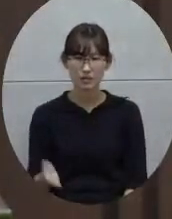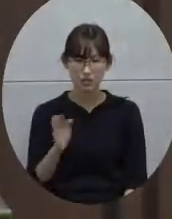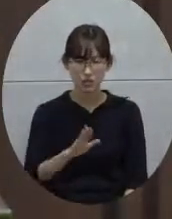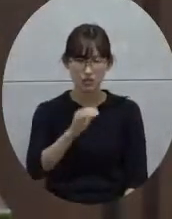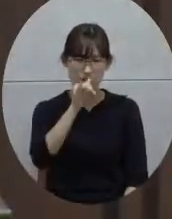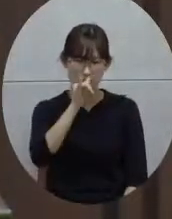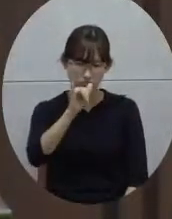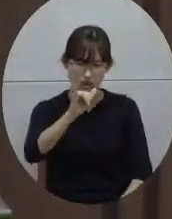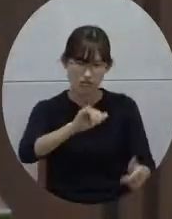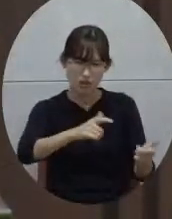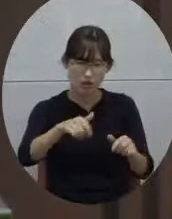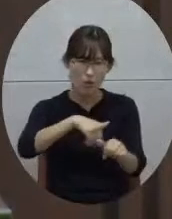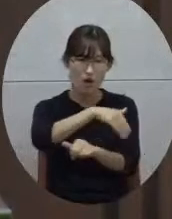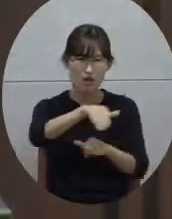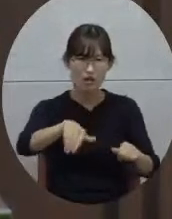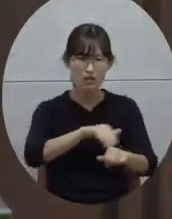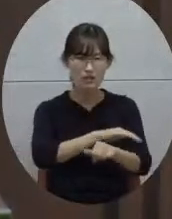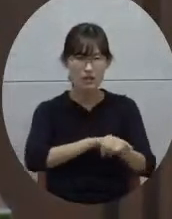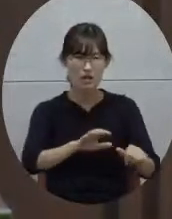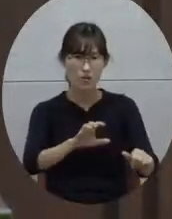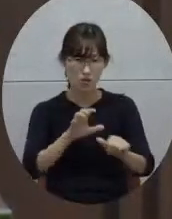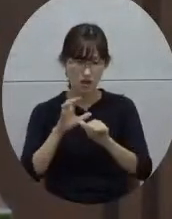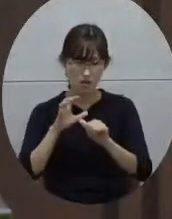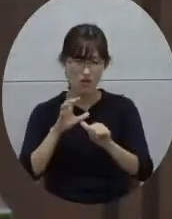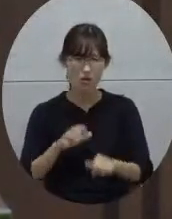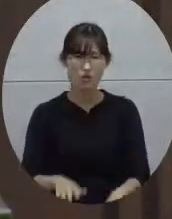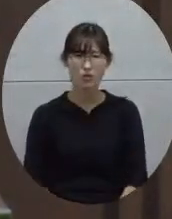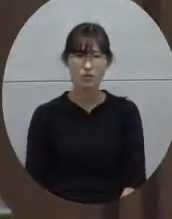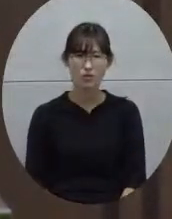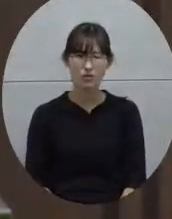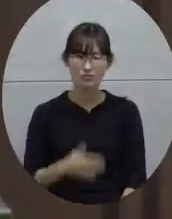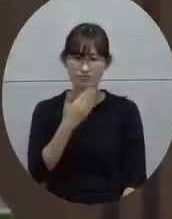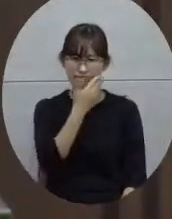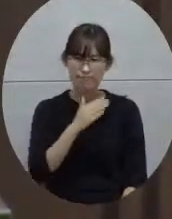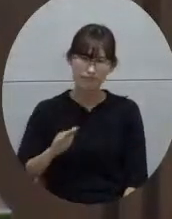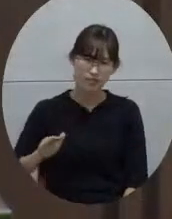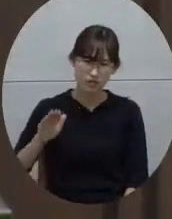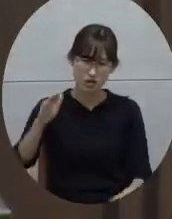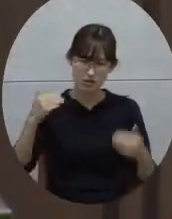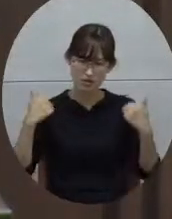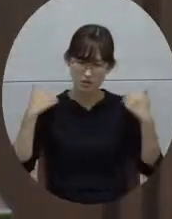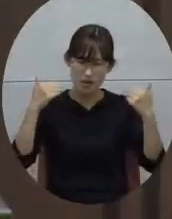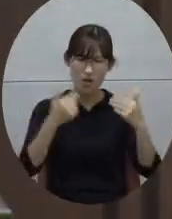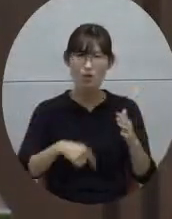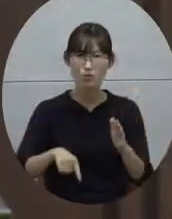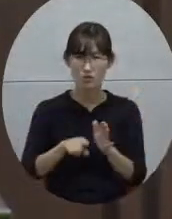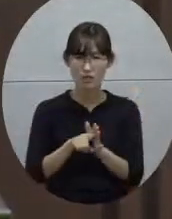인프라와 여건을 잘 활용해서 질적, 양적으로 성장할 수 있도록 한다면